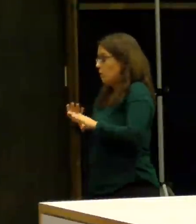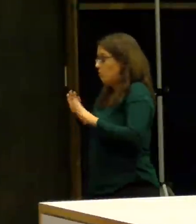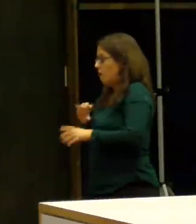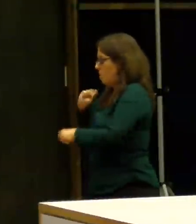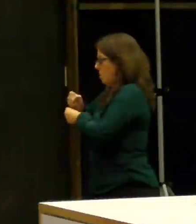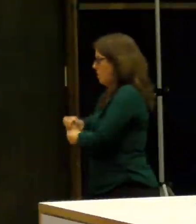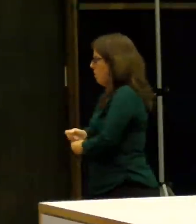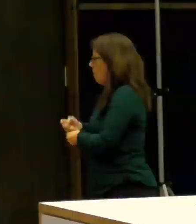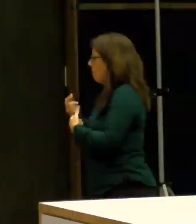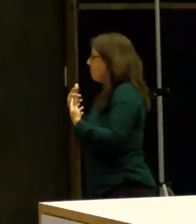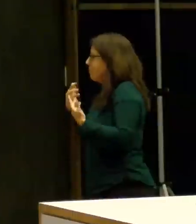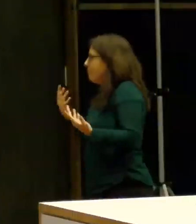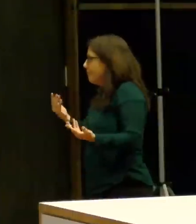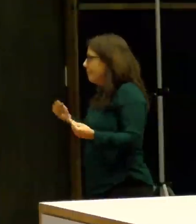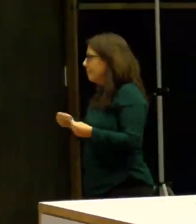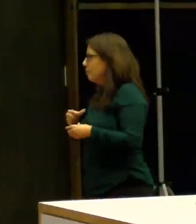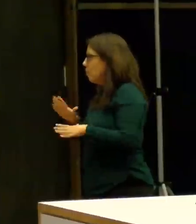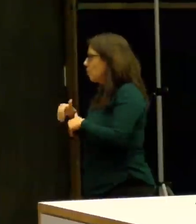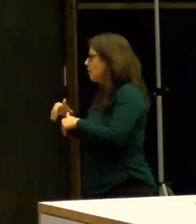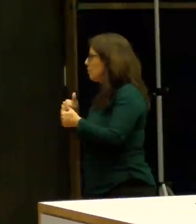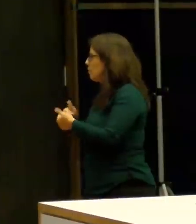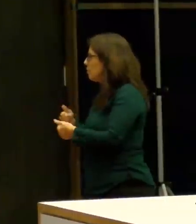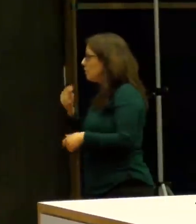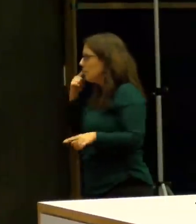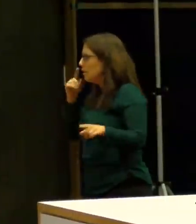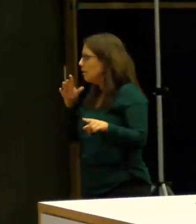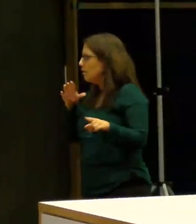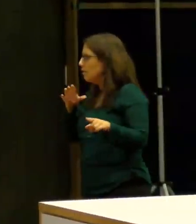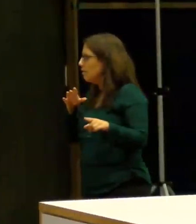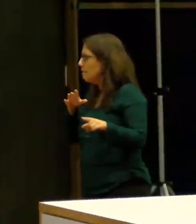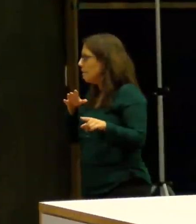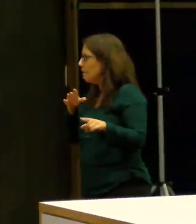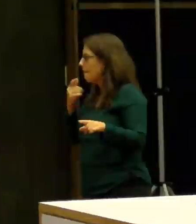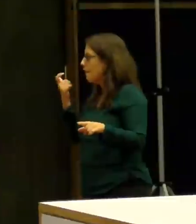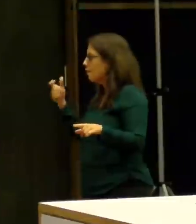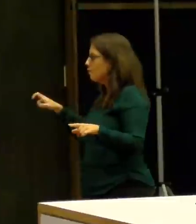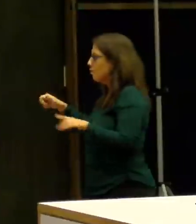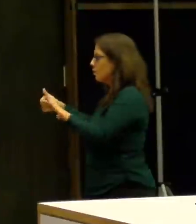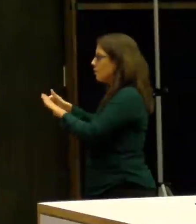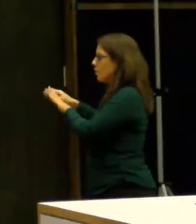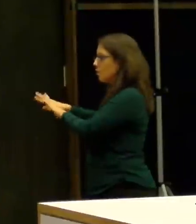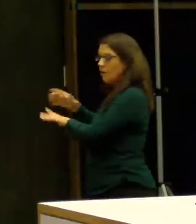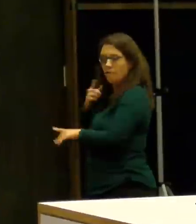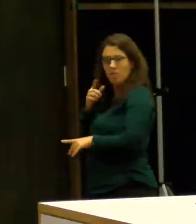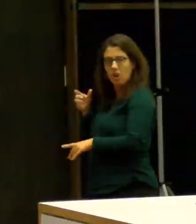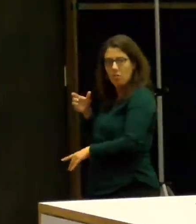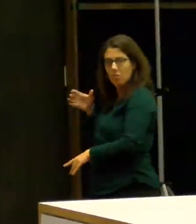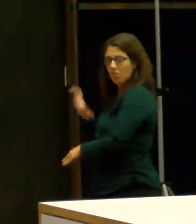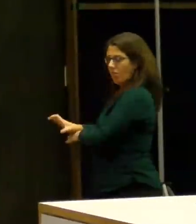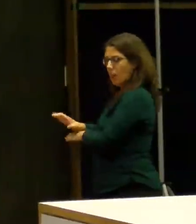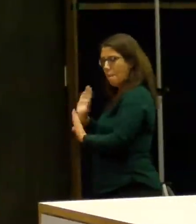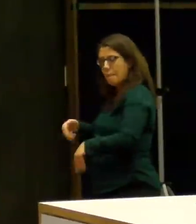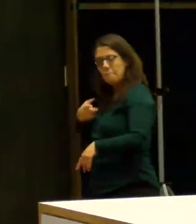On va continuer de suivre. Et... Il n'y a pas d'animosité envers... Non. Non.